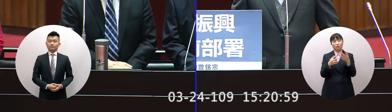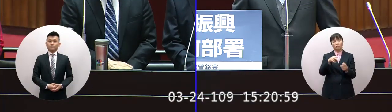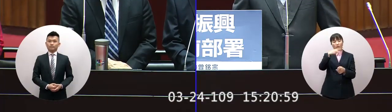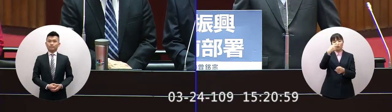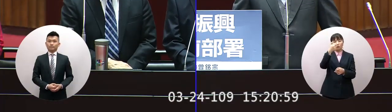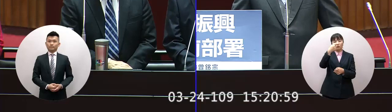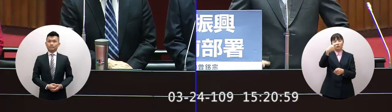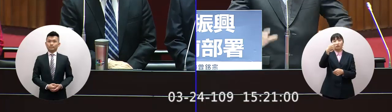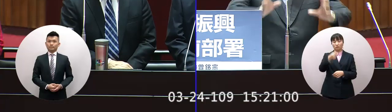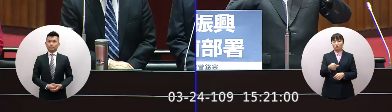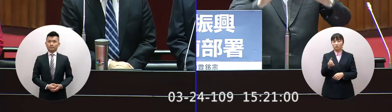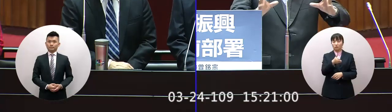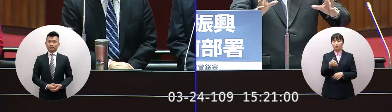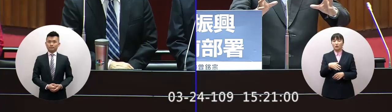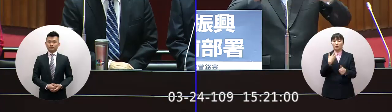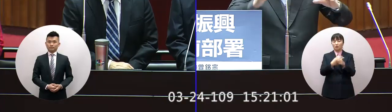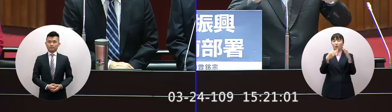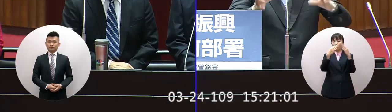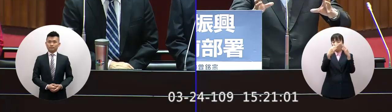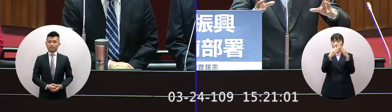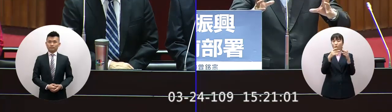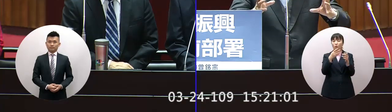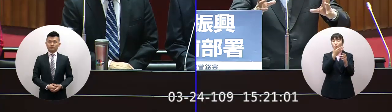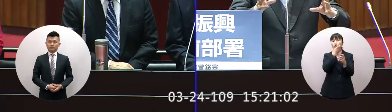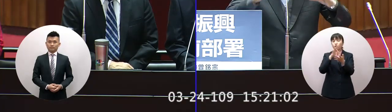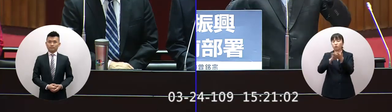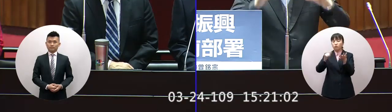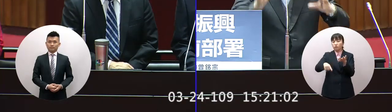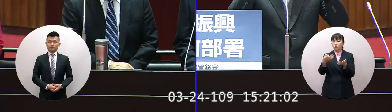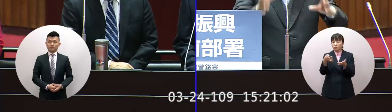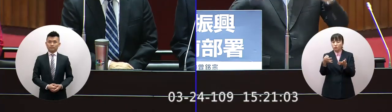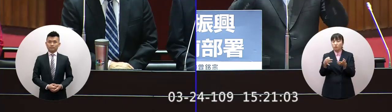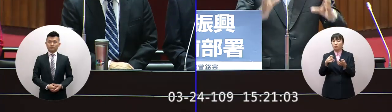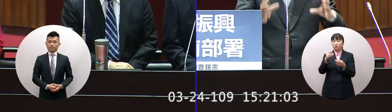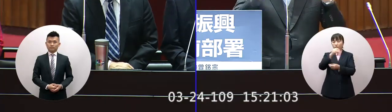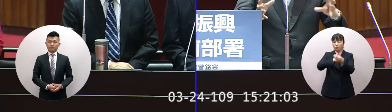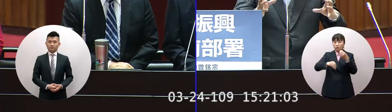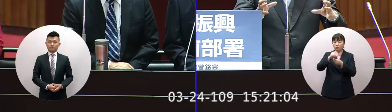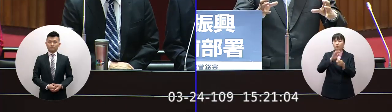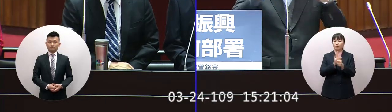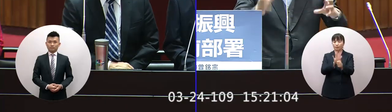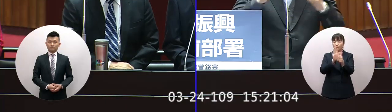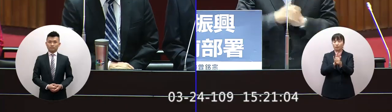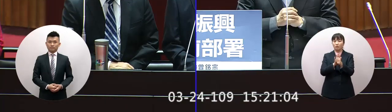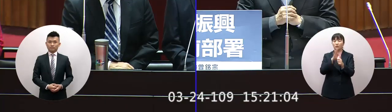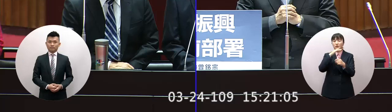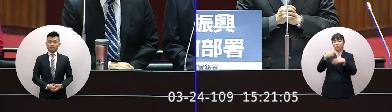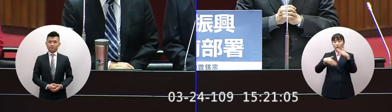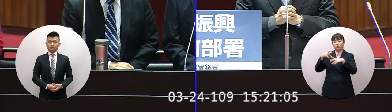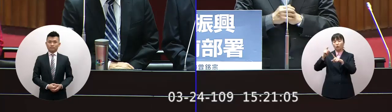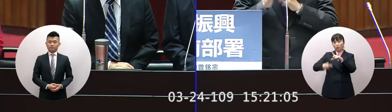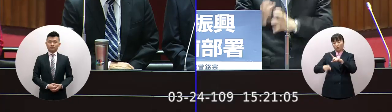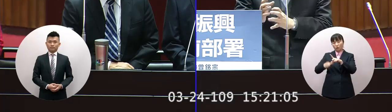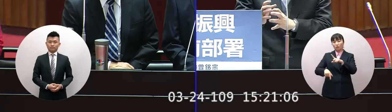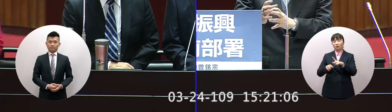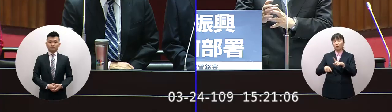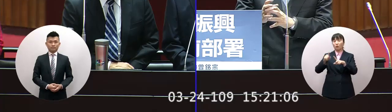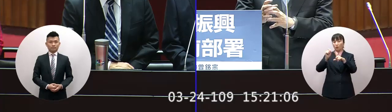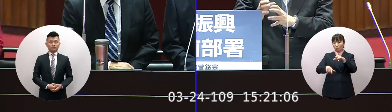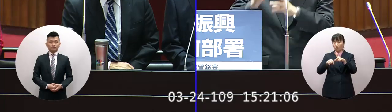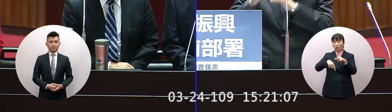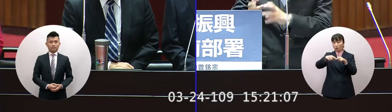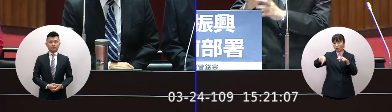250亿左右。你让银行利用这些钱拿来强力协助企业，把企